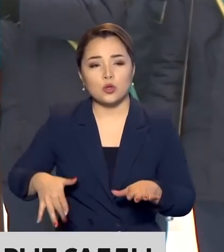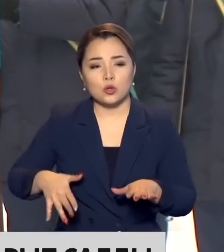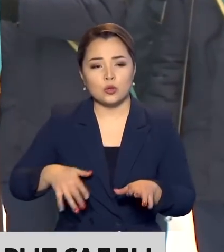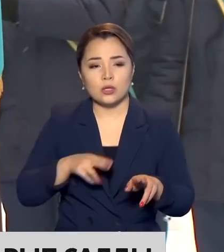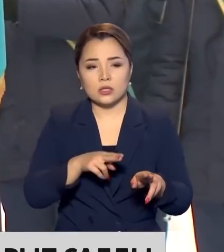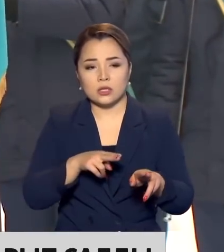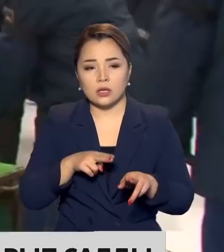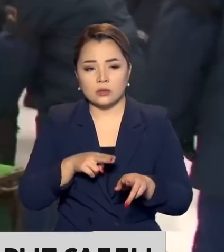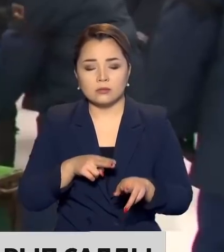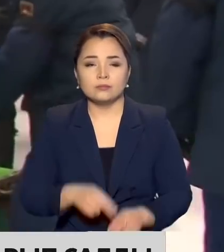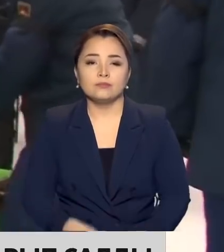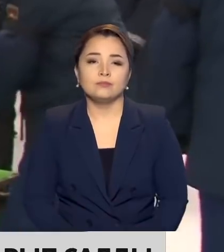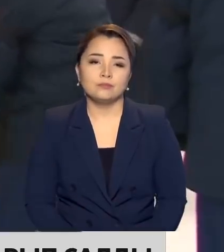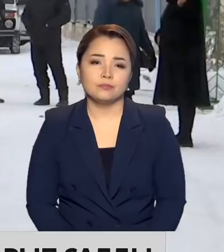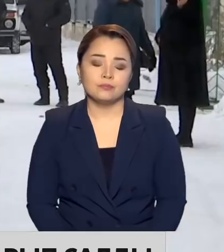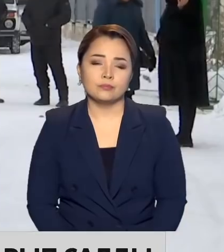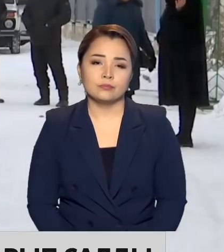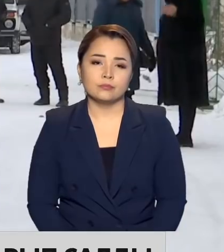тиген.